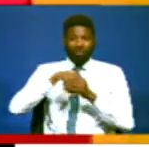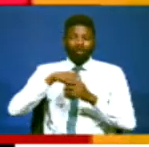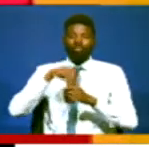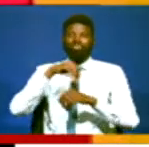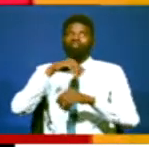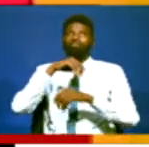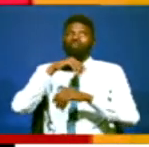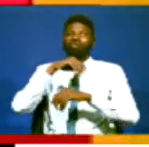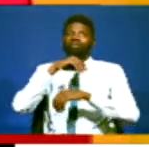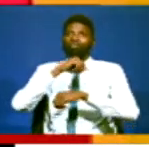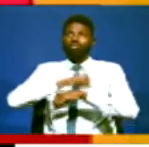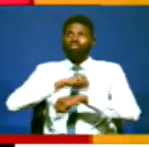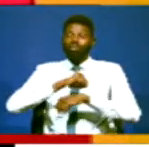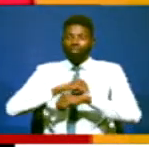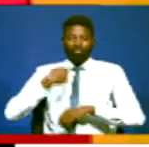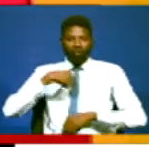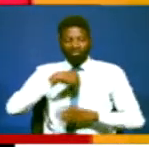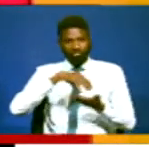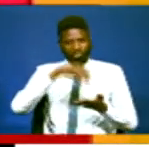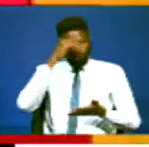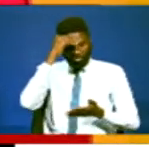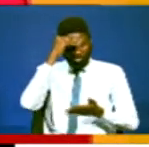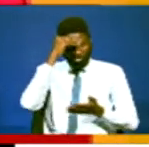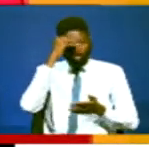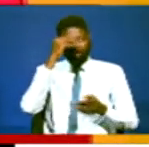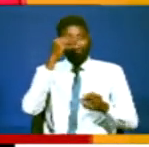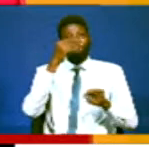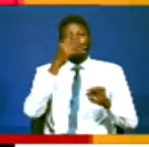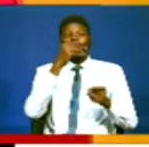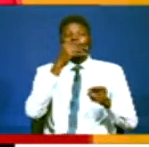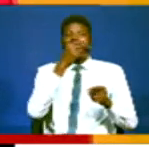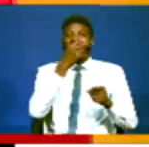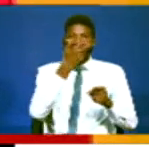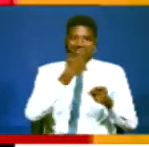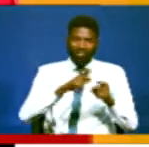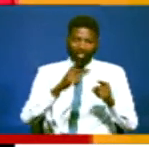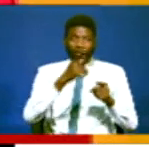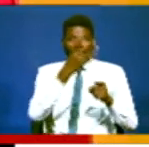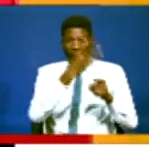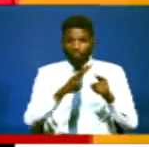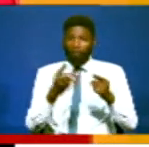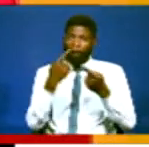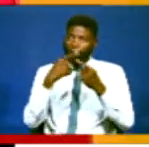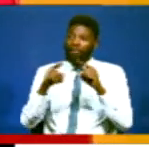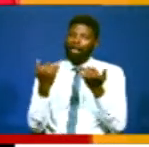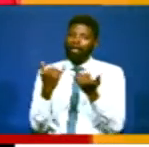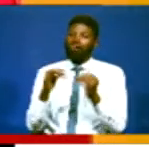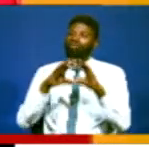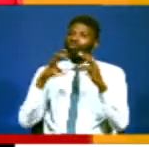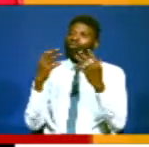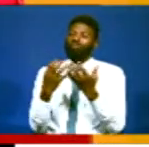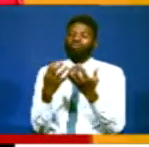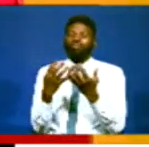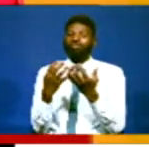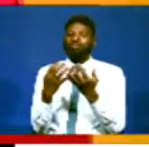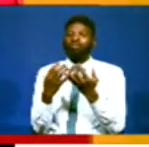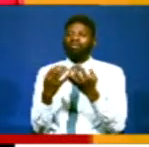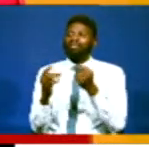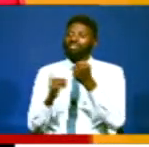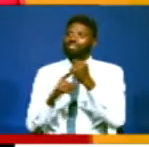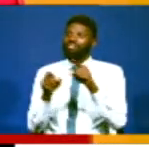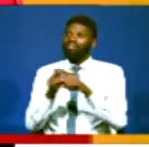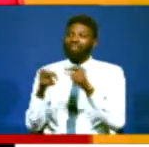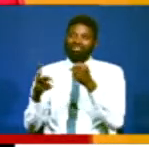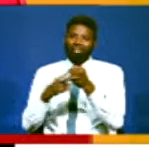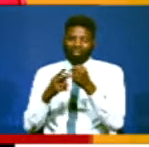nne. Sasa hivi ndizo wanafunzi wa grade ya tano na sita ndio mtaanza kuona wanafunzi wameanza kuogopa